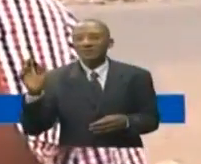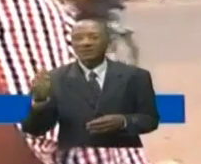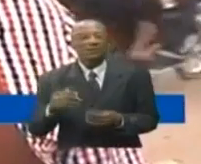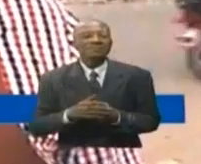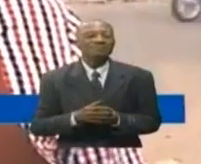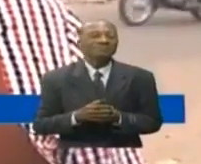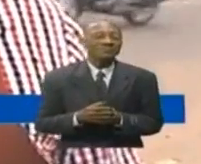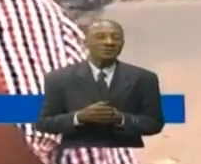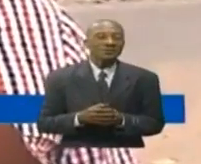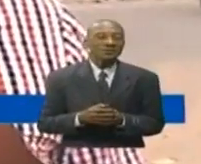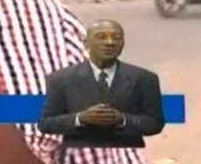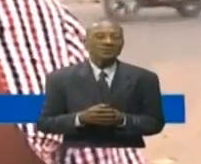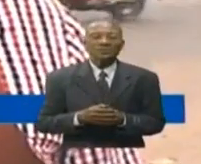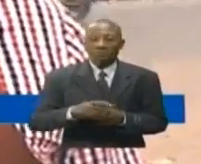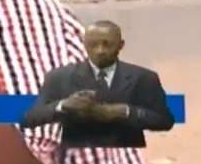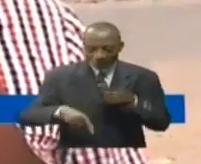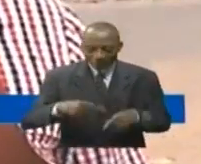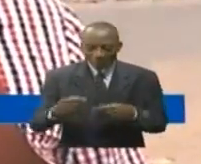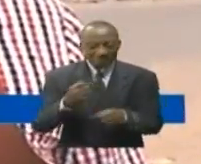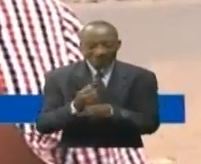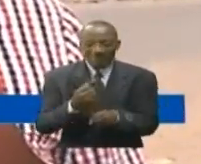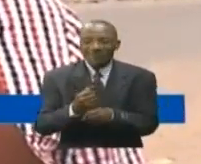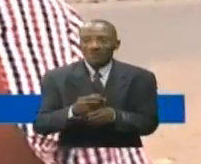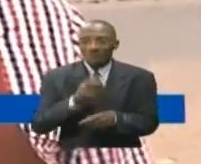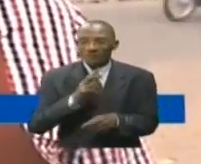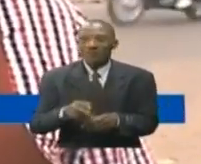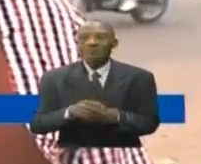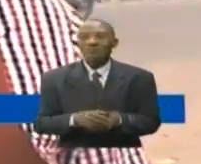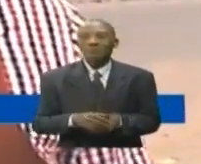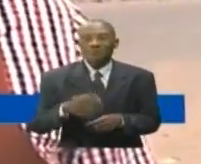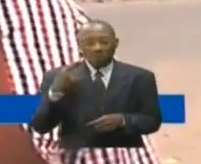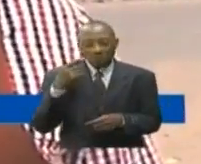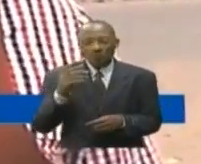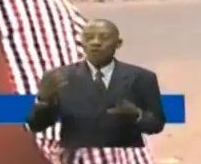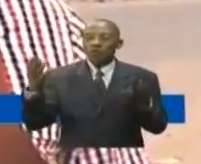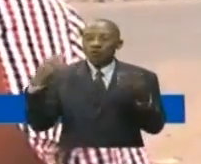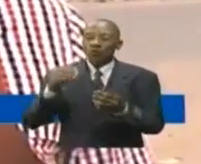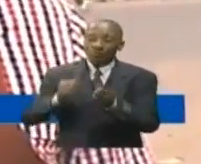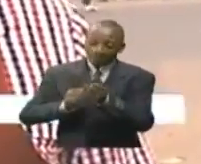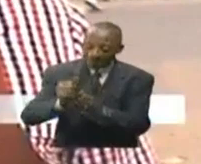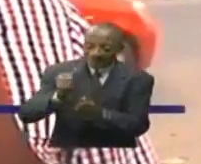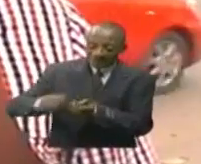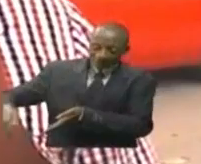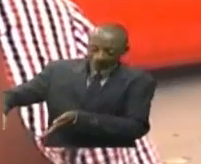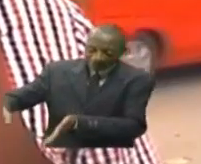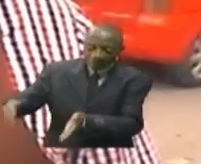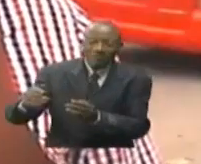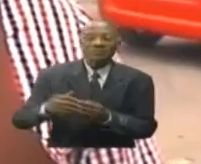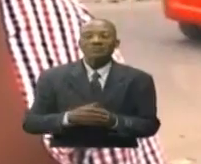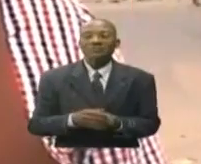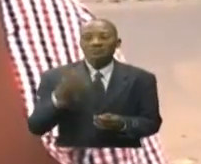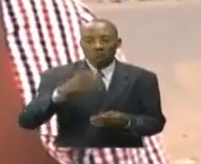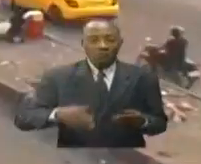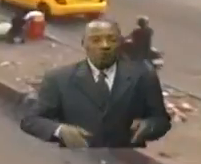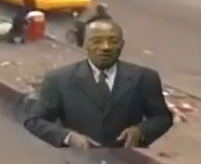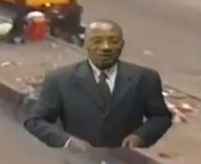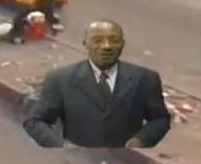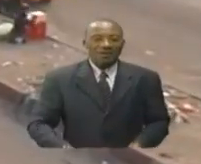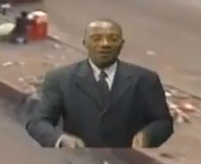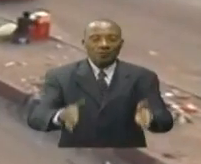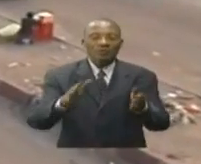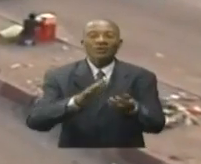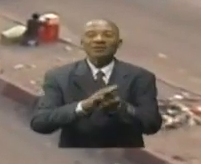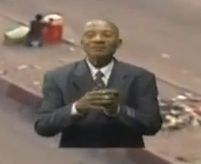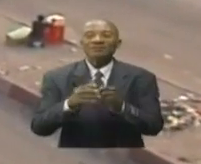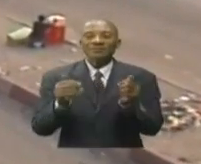partout. Même les caniveaux, Fachi doit être là. Et les services habilités et les gens payés pour ces services, qu'est-ce qu'ils sont en train de faire? À